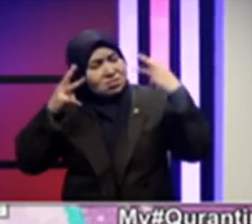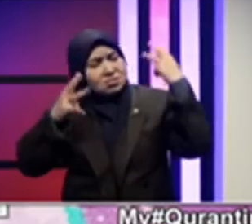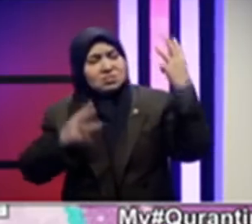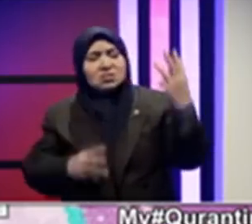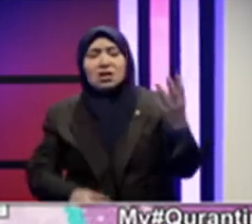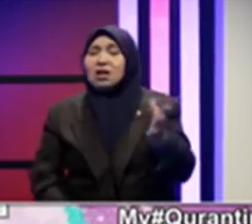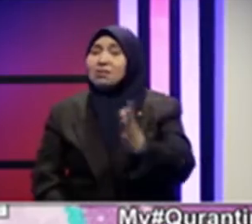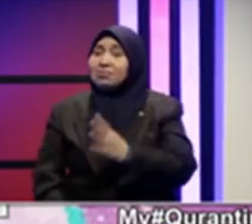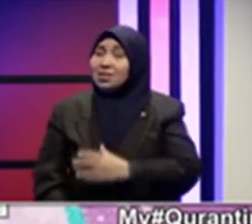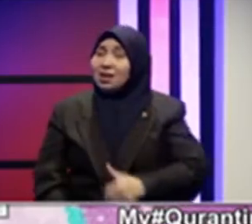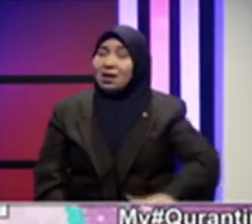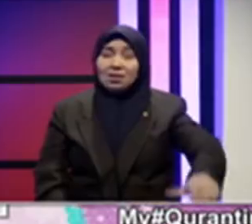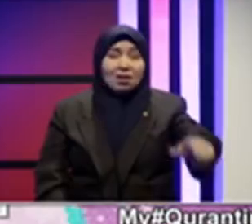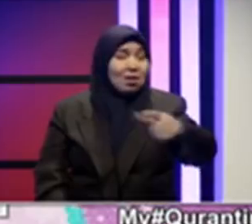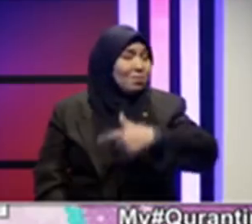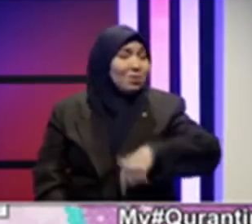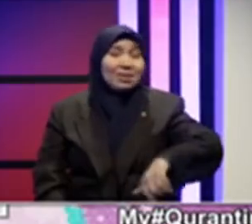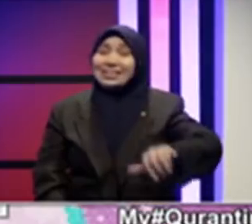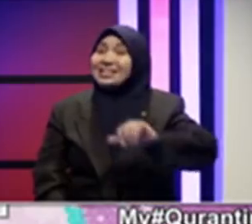أَنْتُمْ